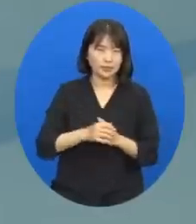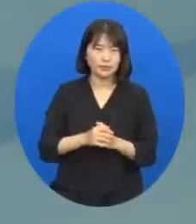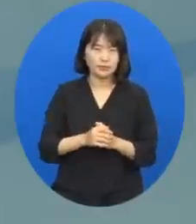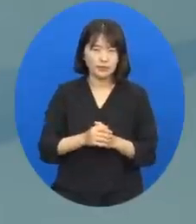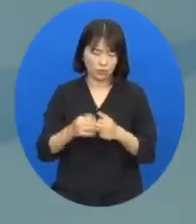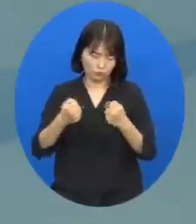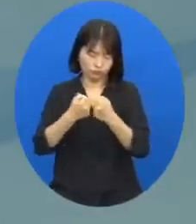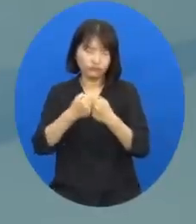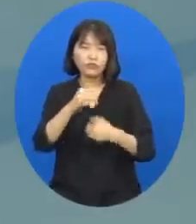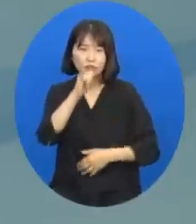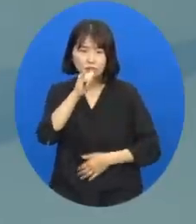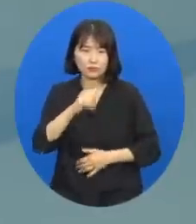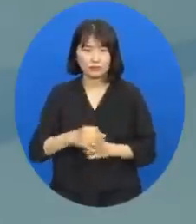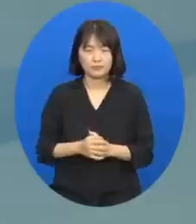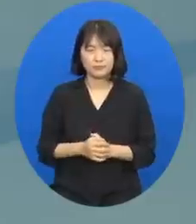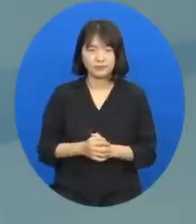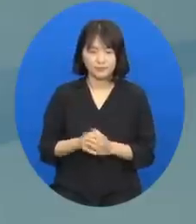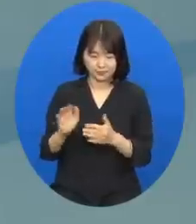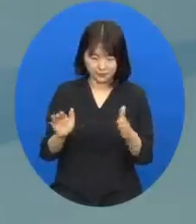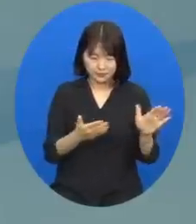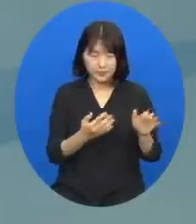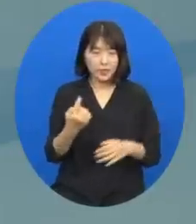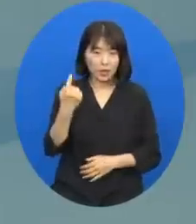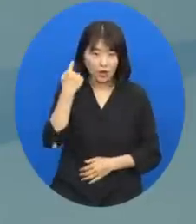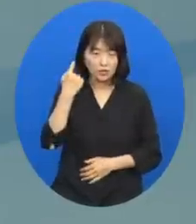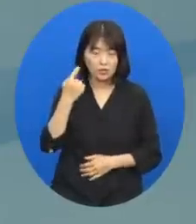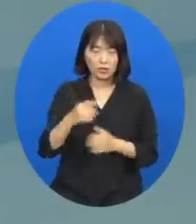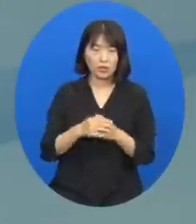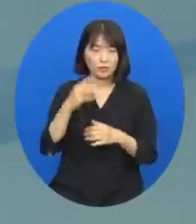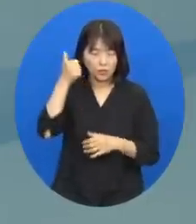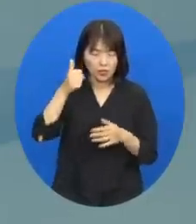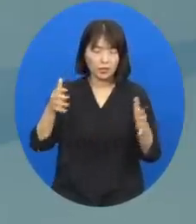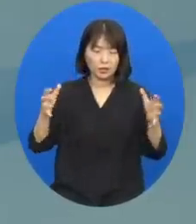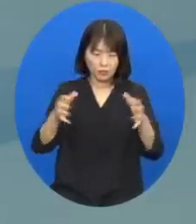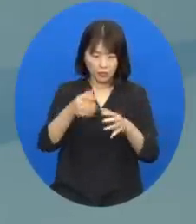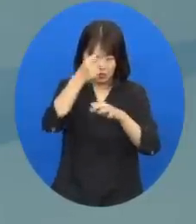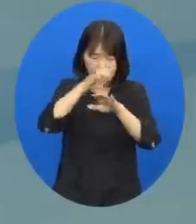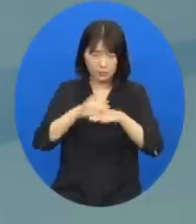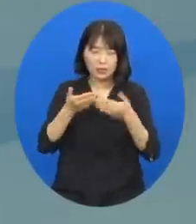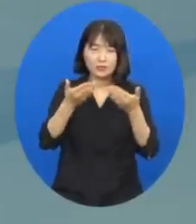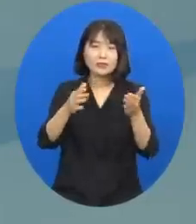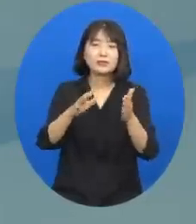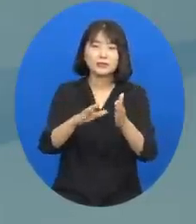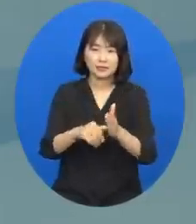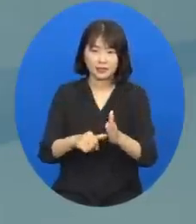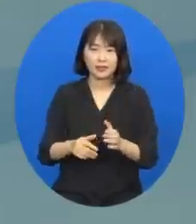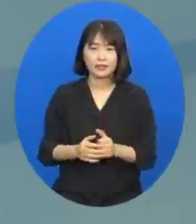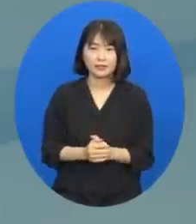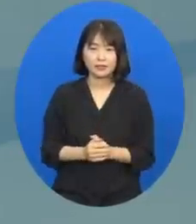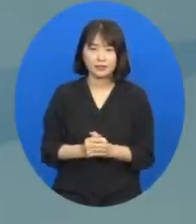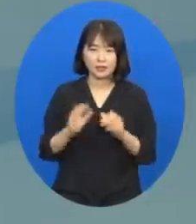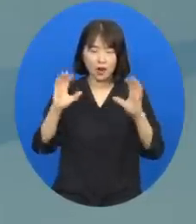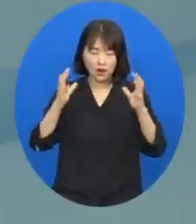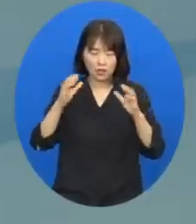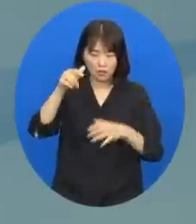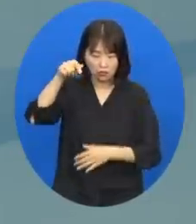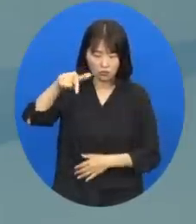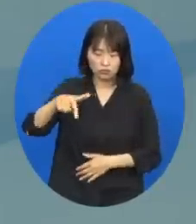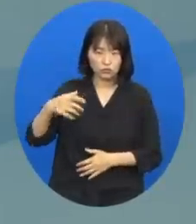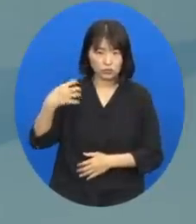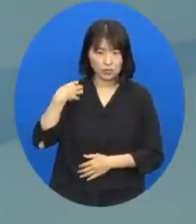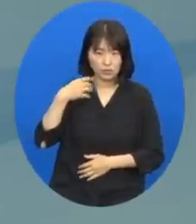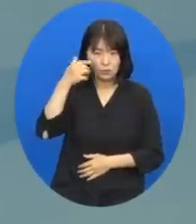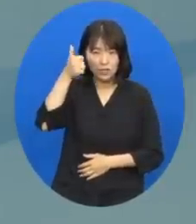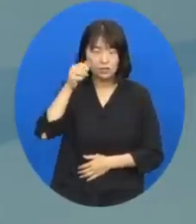어디 이제 목사 밴드 모임을 하고 나서 아침 식사를 하 찾는데 우리 어린이 고 담당하지 목사는 그래서 그렇지는 거예요 오프라인